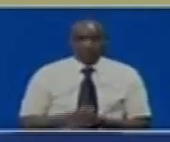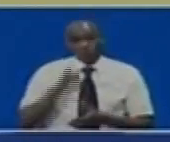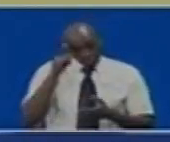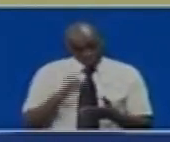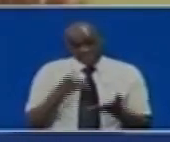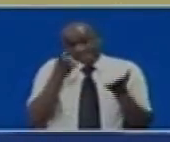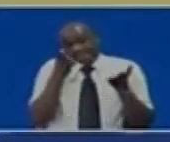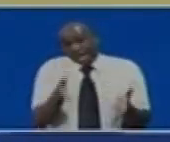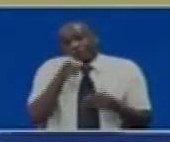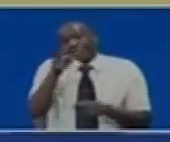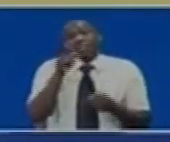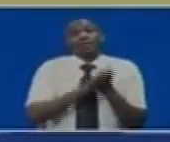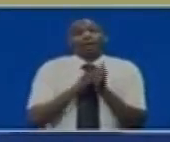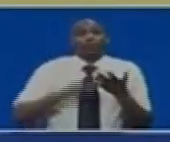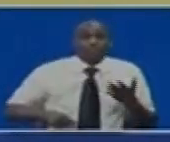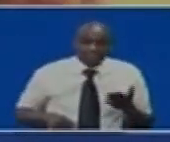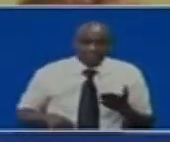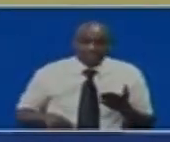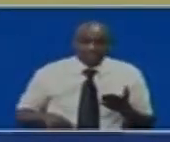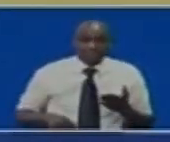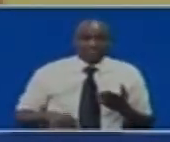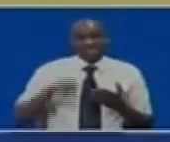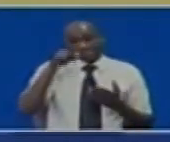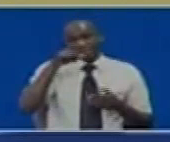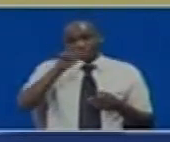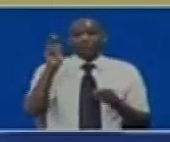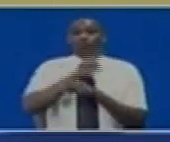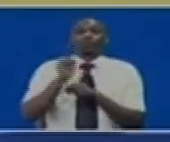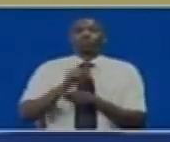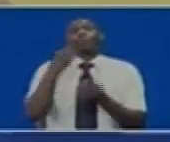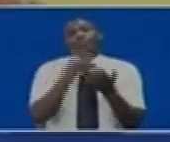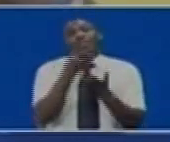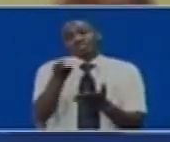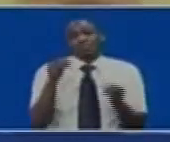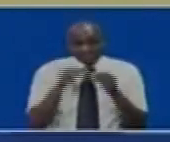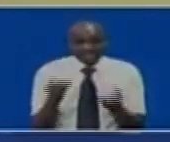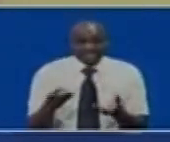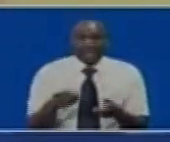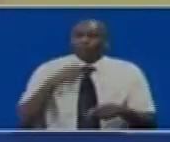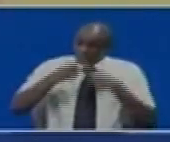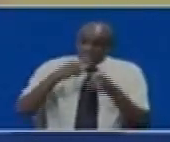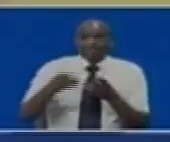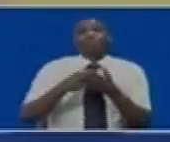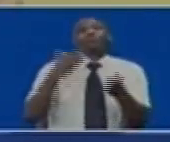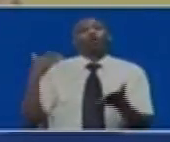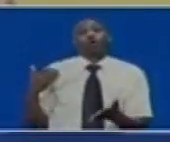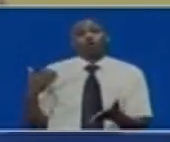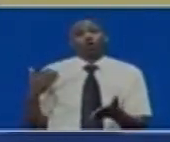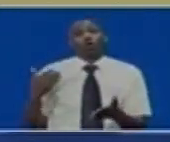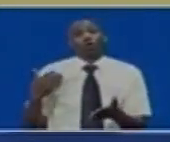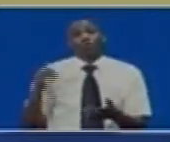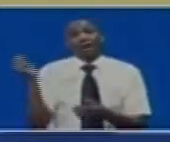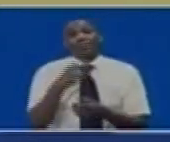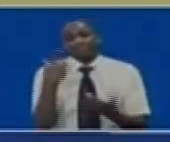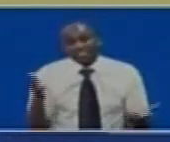is that now this has become an income, is a salary, which is even processed before the end of the